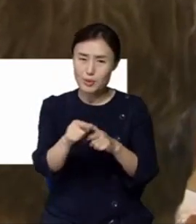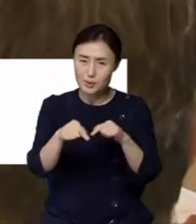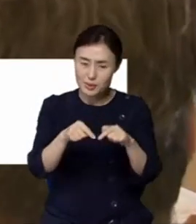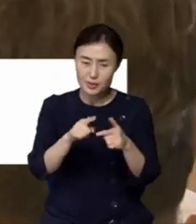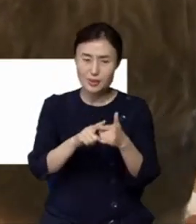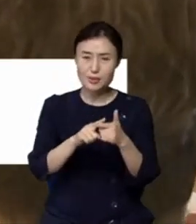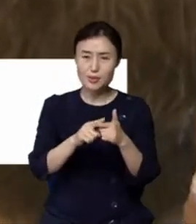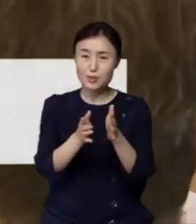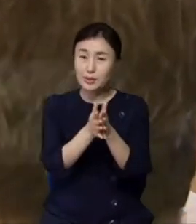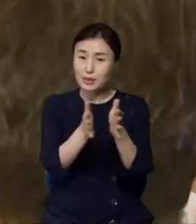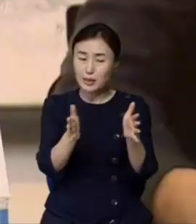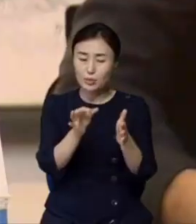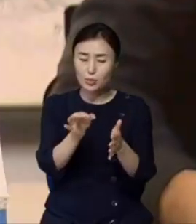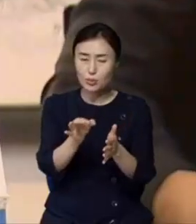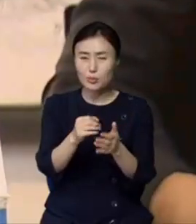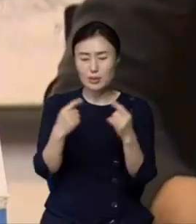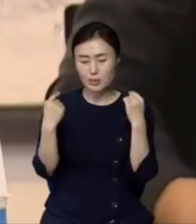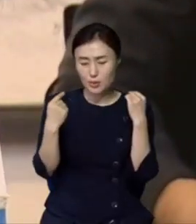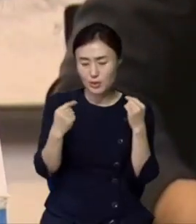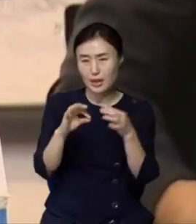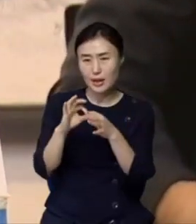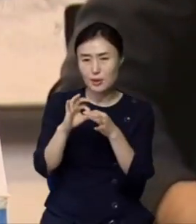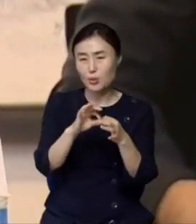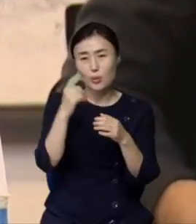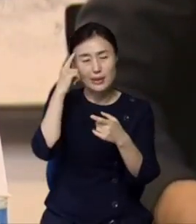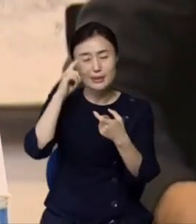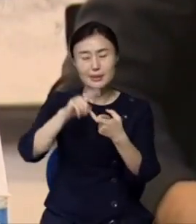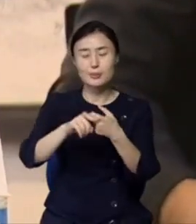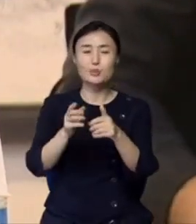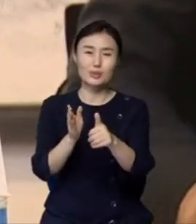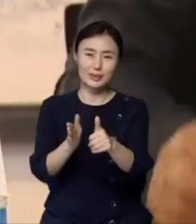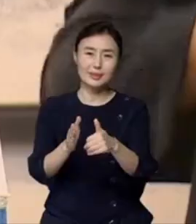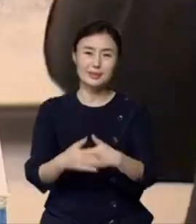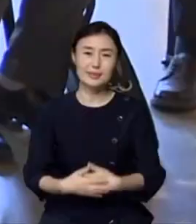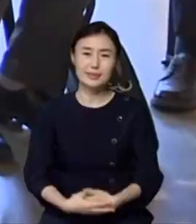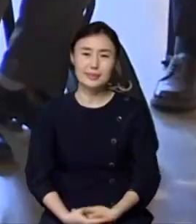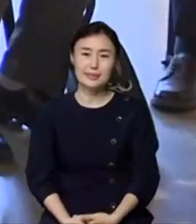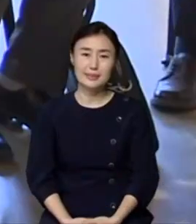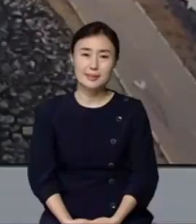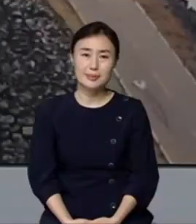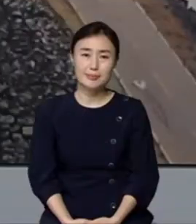집값 등 부동산 이슈도 좀 더 지속적으로 방송해 줄 것을 주문했습니다.